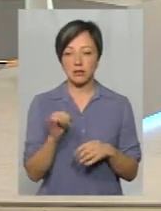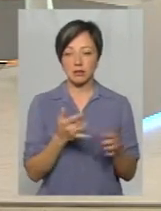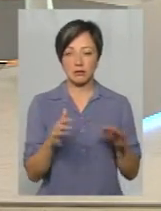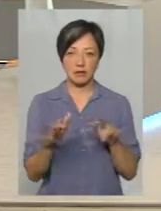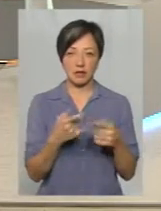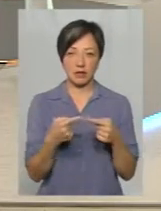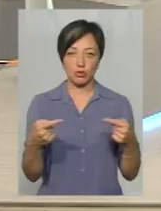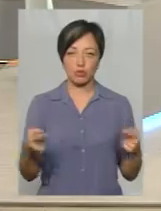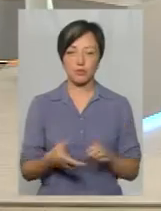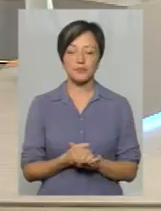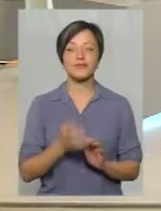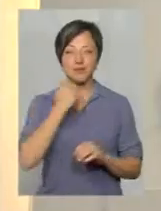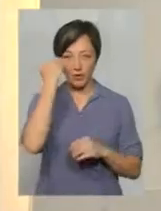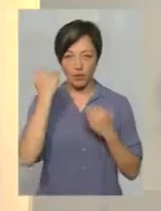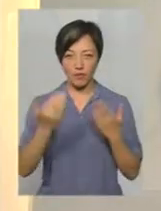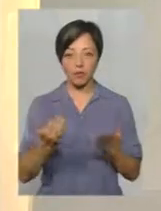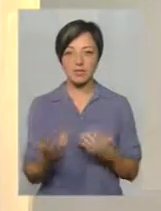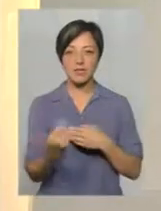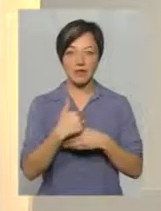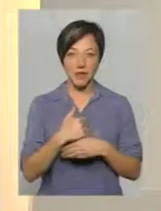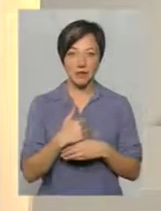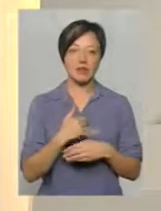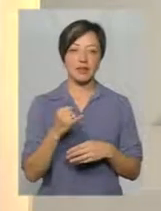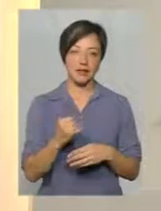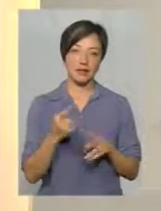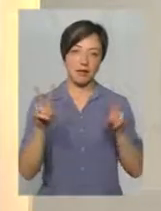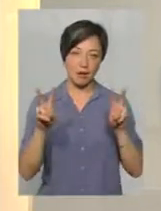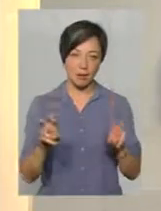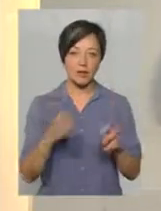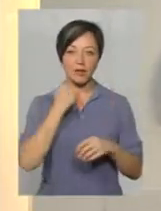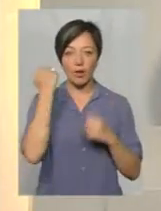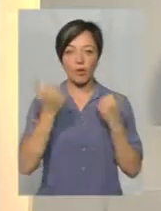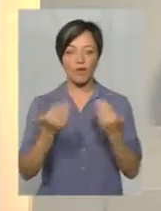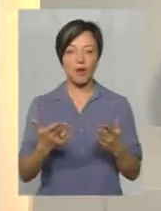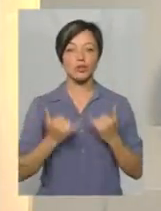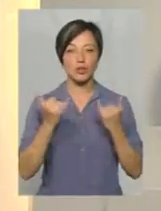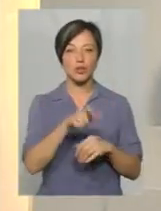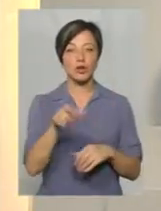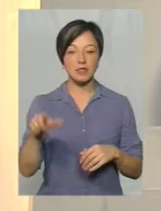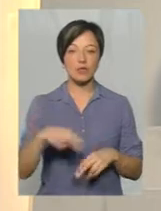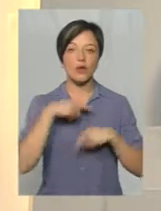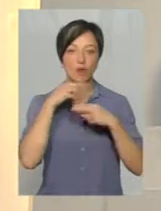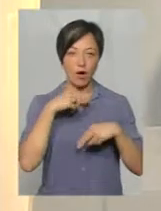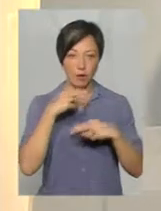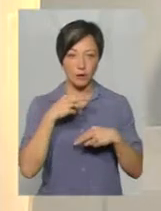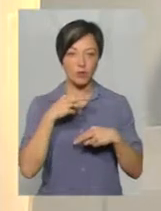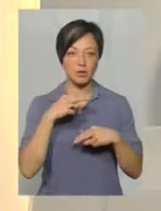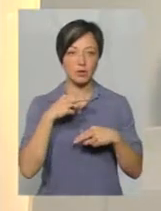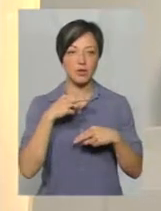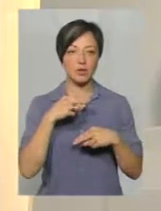тому подібне. Я дякую вам, що ви завітали і заглибились у тему. Дякую вам, шановні глядачі, за увагу.